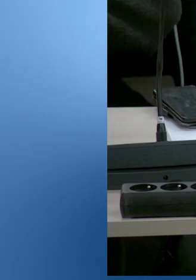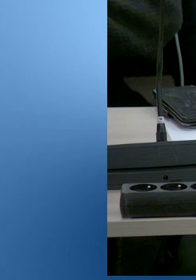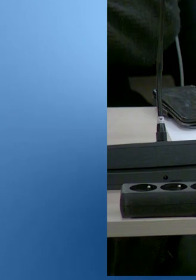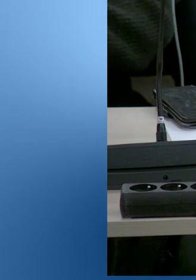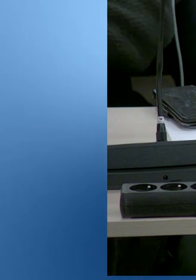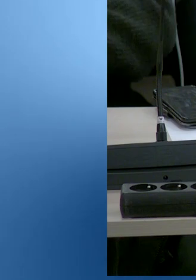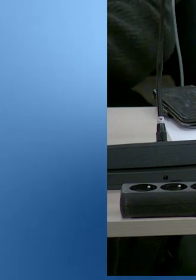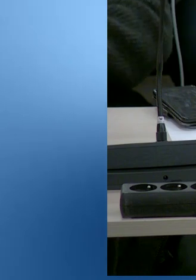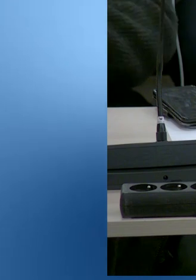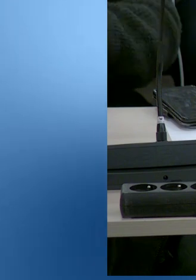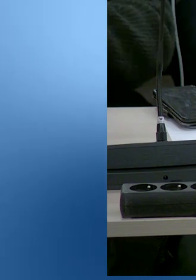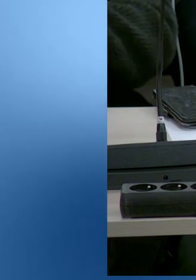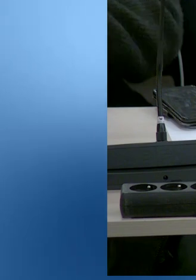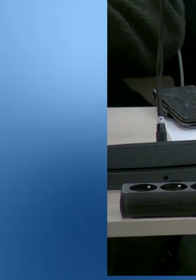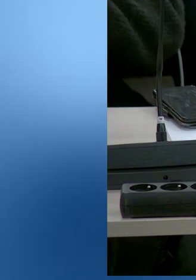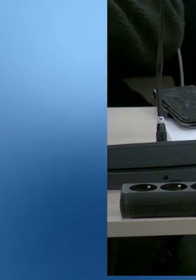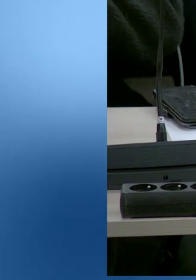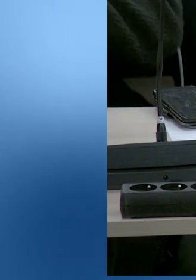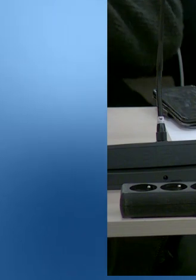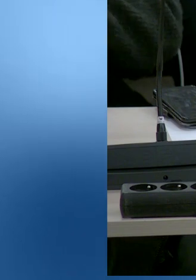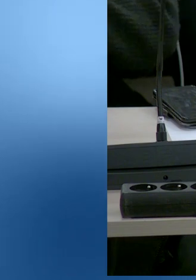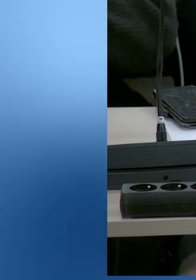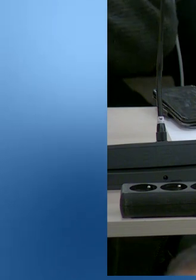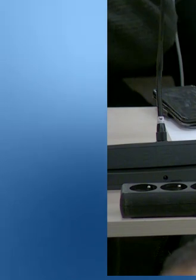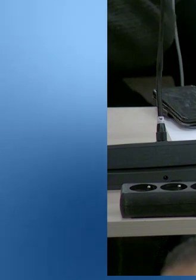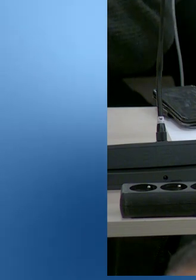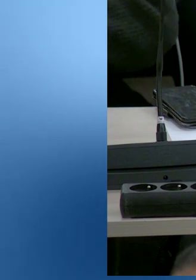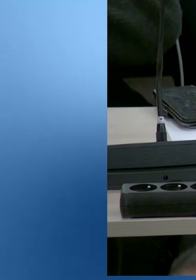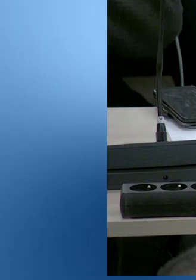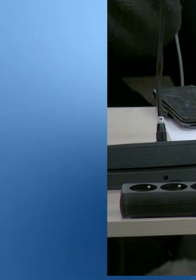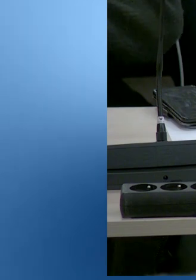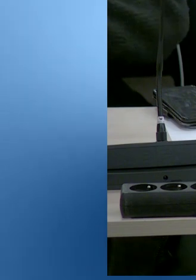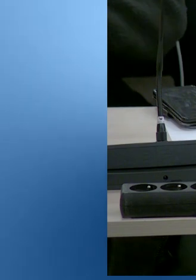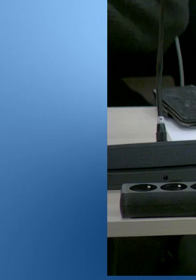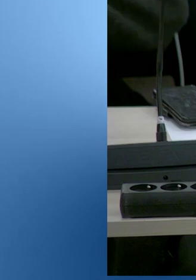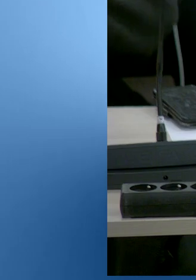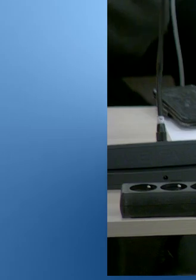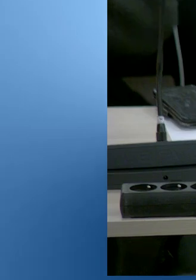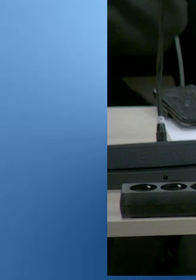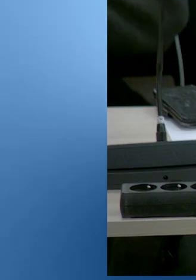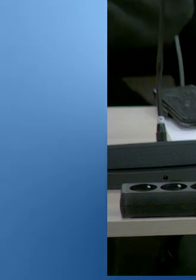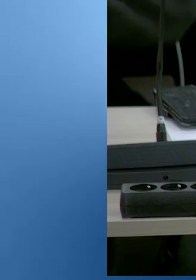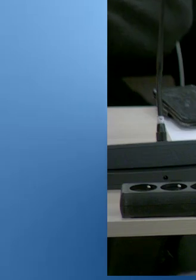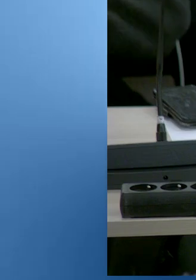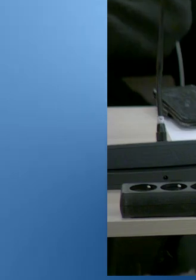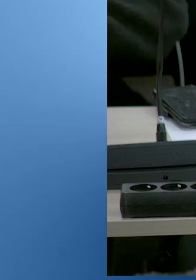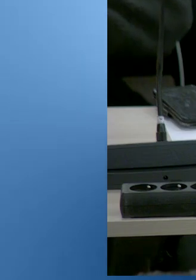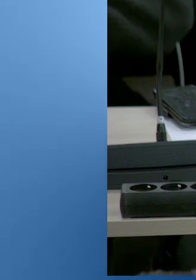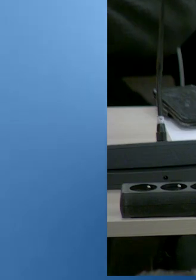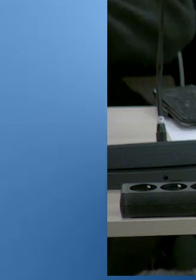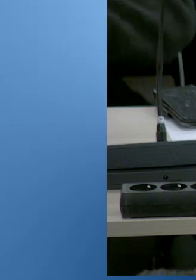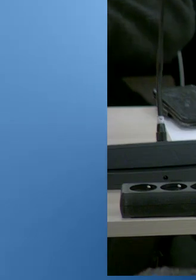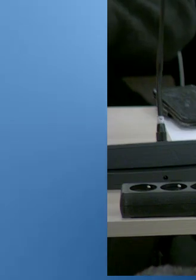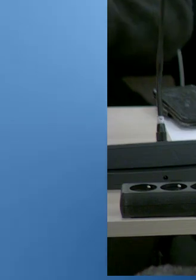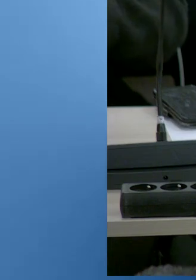fait Monsieur le Maire il y a lors d'une précédente d'un précédent conseil municipal en partant des chiffres que l'on a eu de la fréquentation du théâtre de